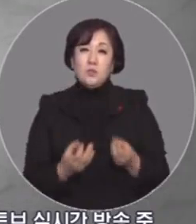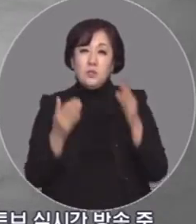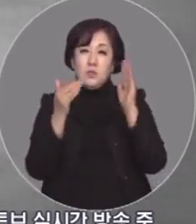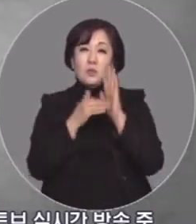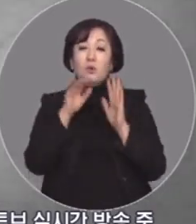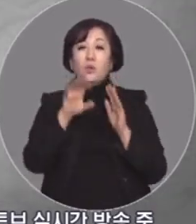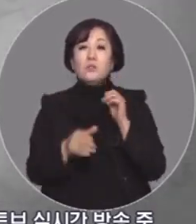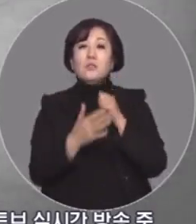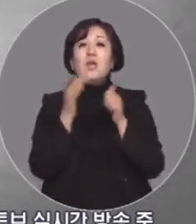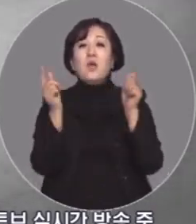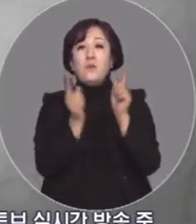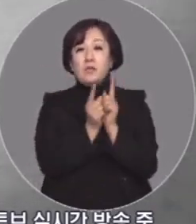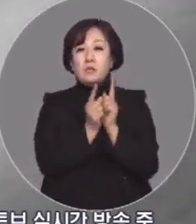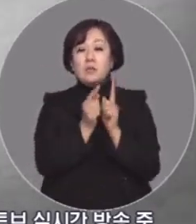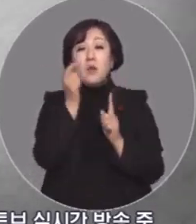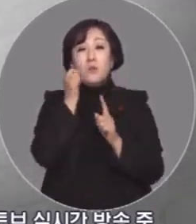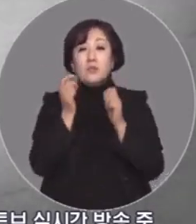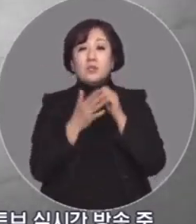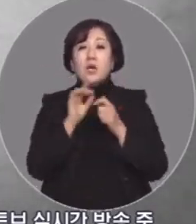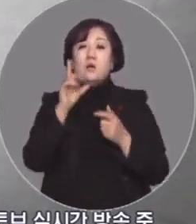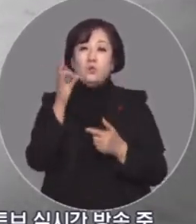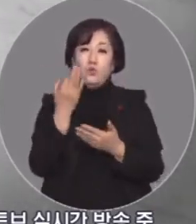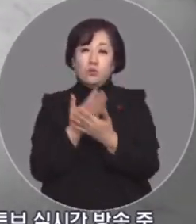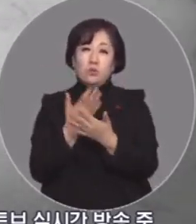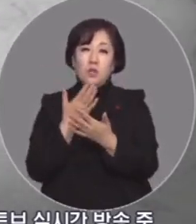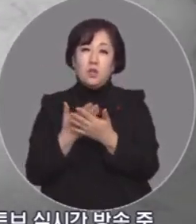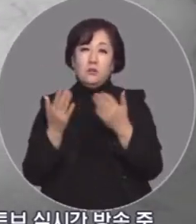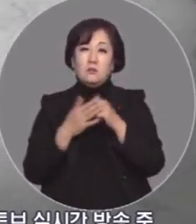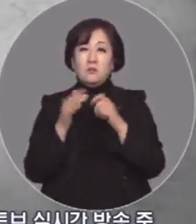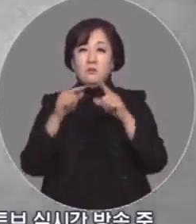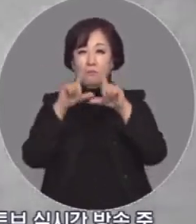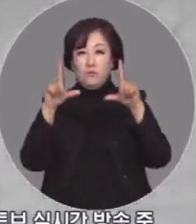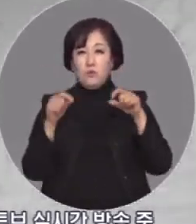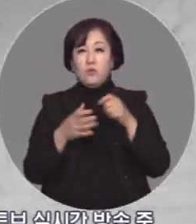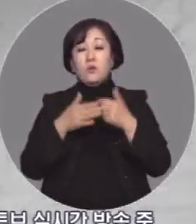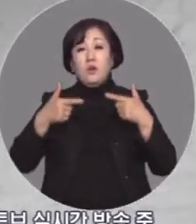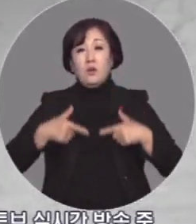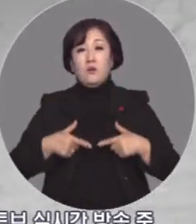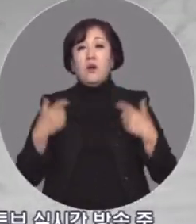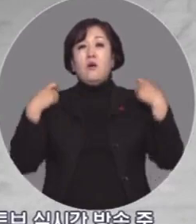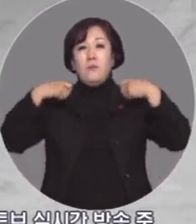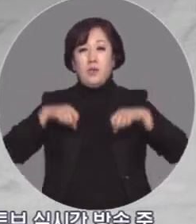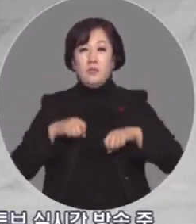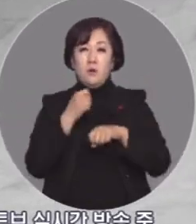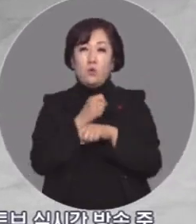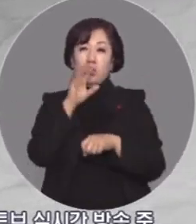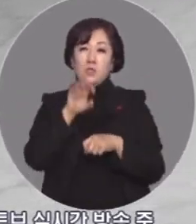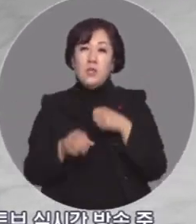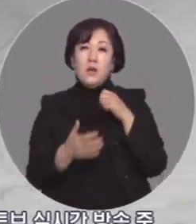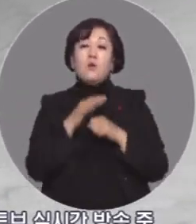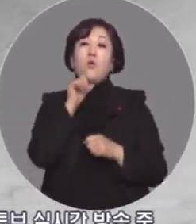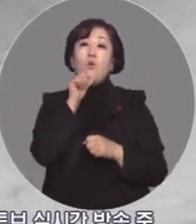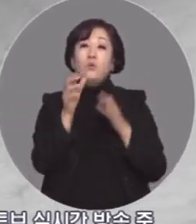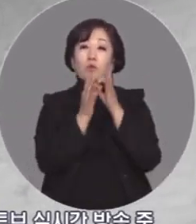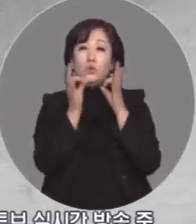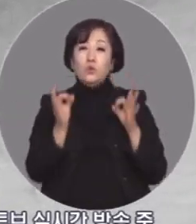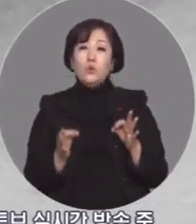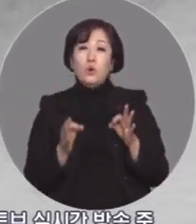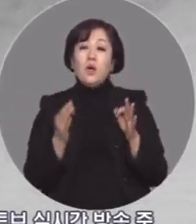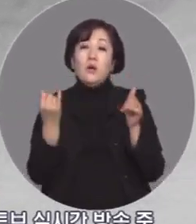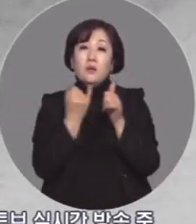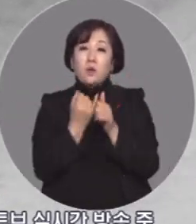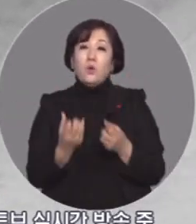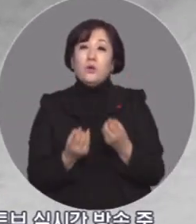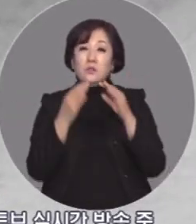채무자를 만나지 못하자 A씨는 돈 주라는 문구가 적힌 종이를 자신의 옷과 배낭에 붙인 채 5분 동안 결혼식장 로비에